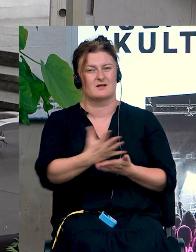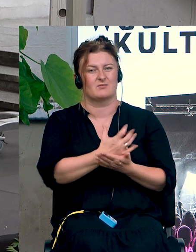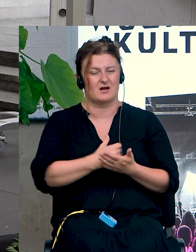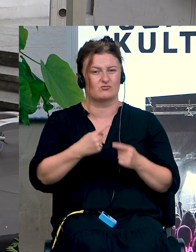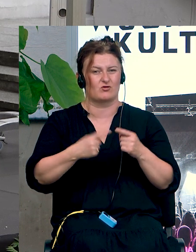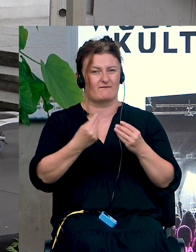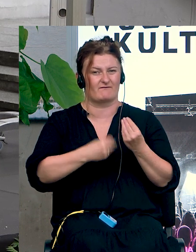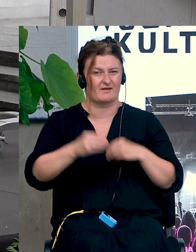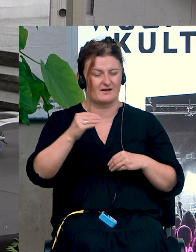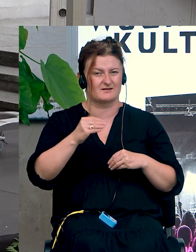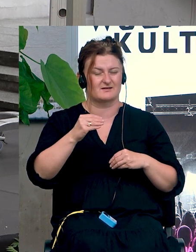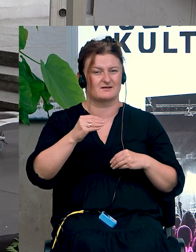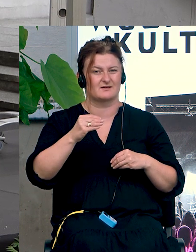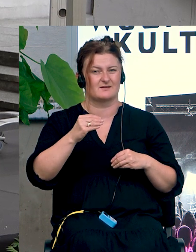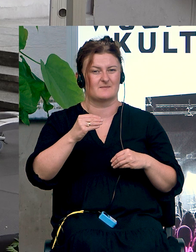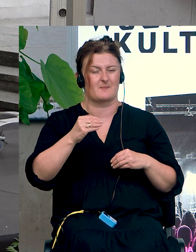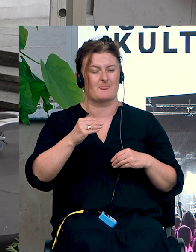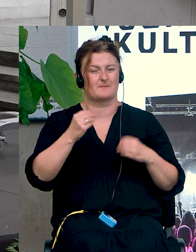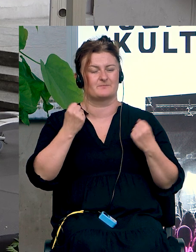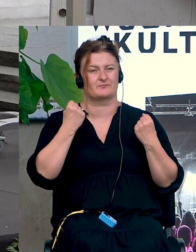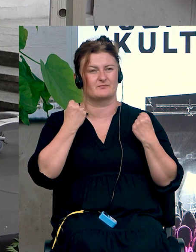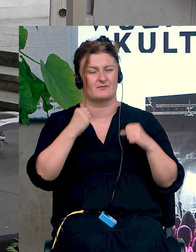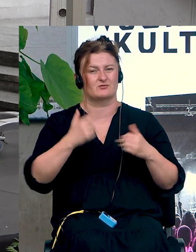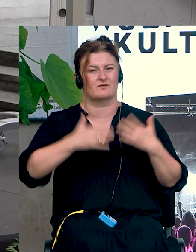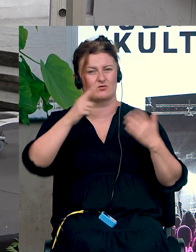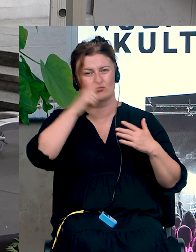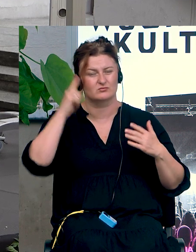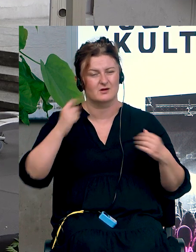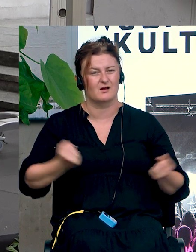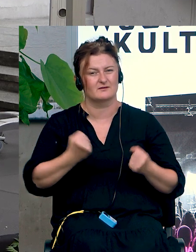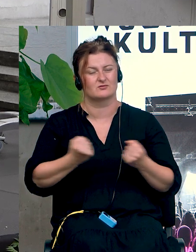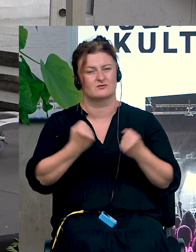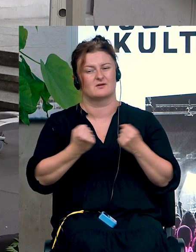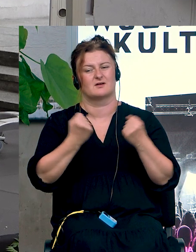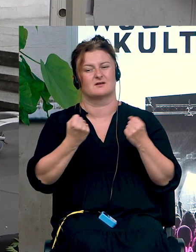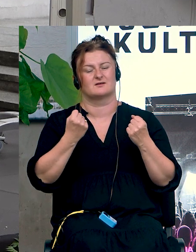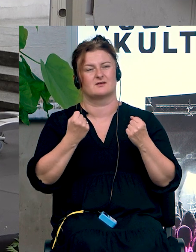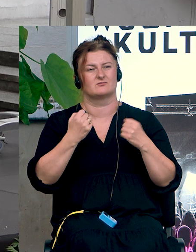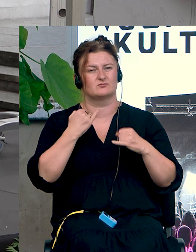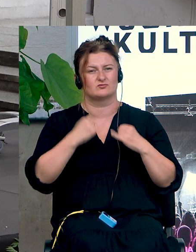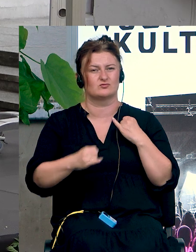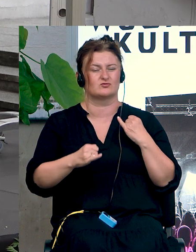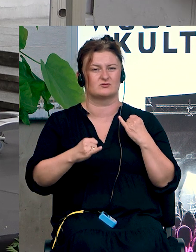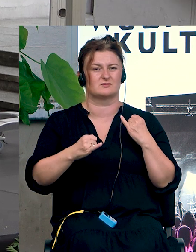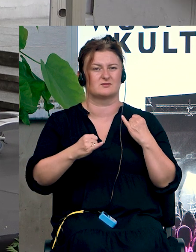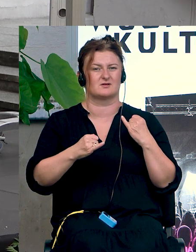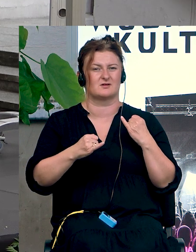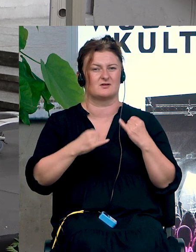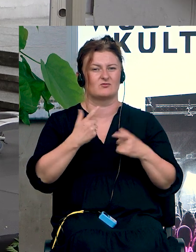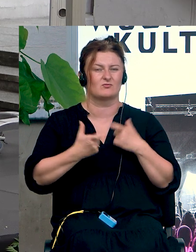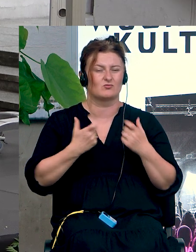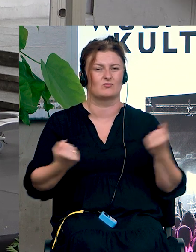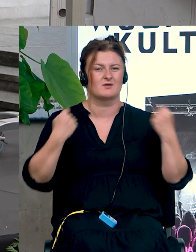але дуже багато людей до цього долучилося. Якісь бренди робили одяг з ілюстраціями з цієї книжки.